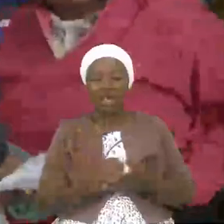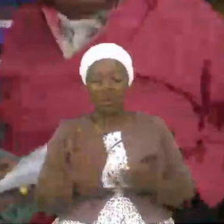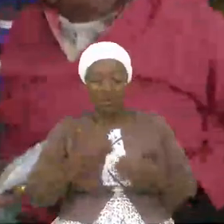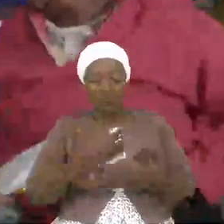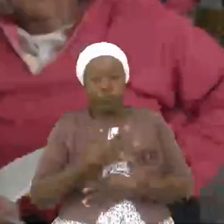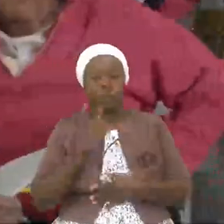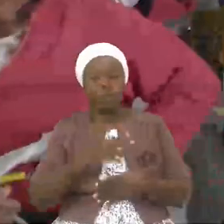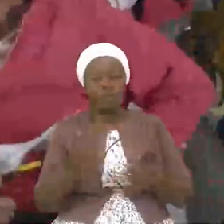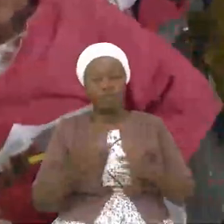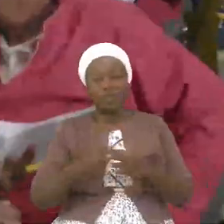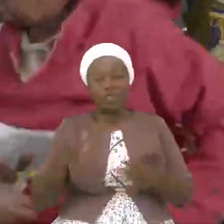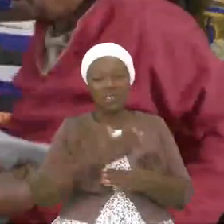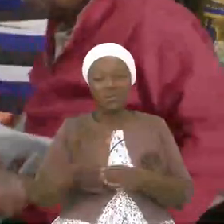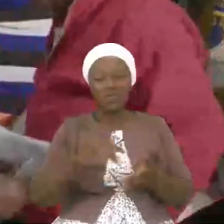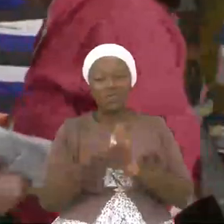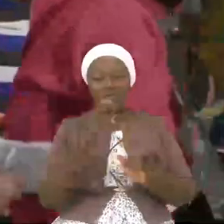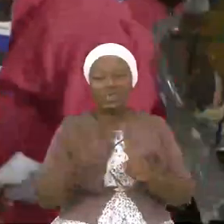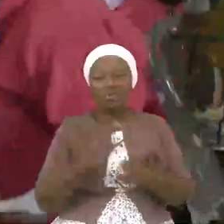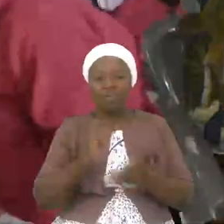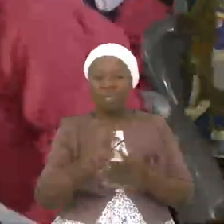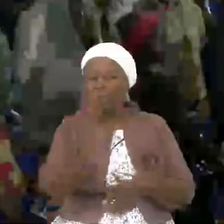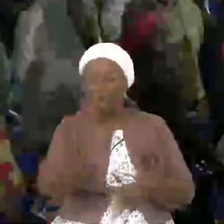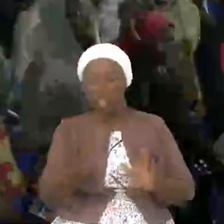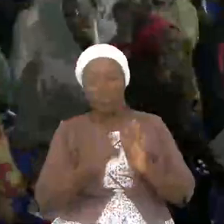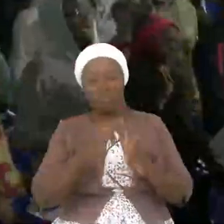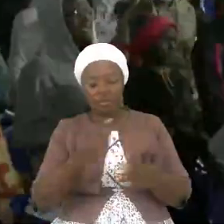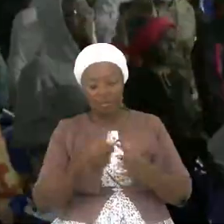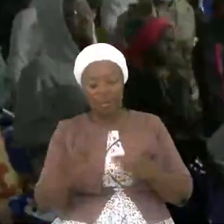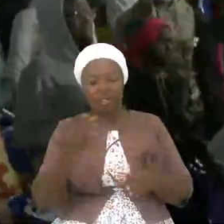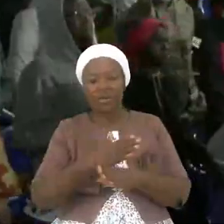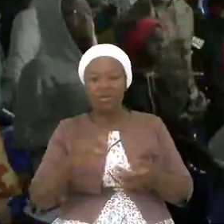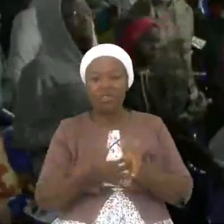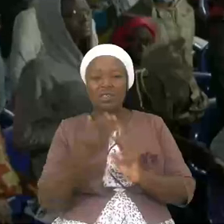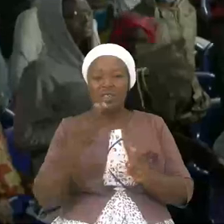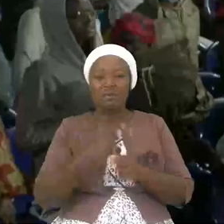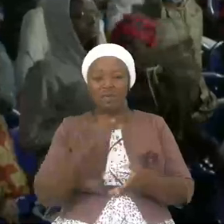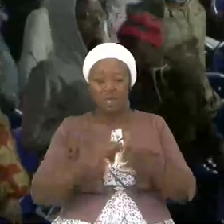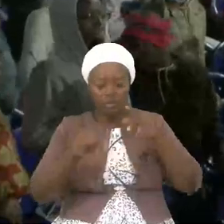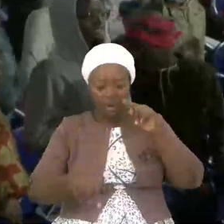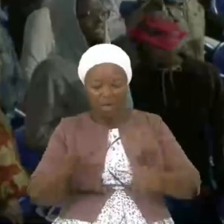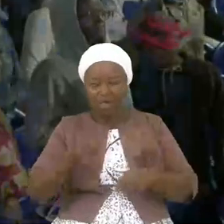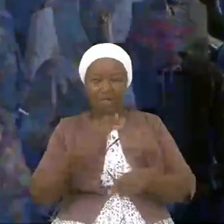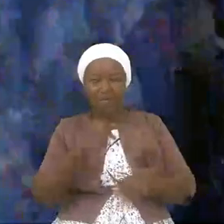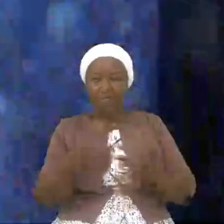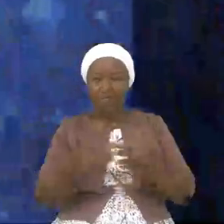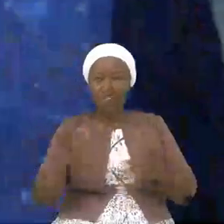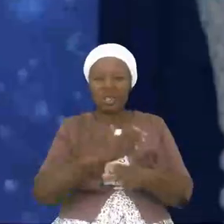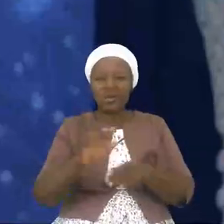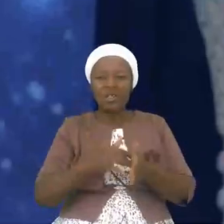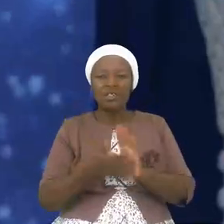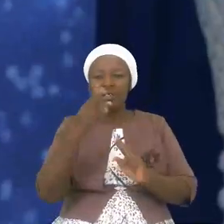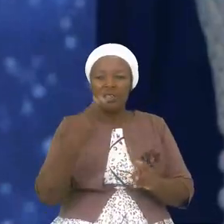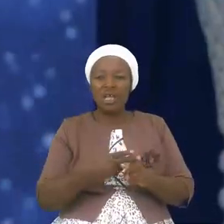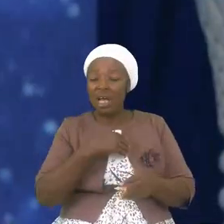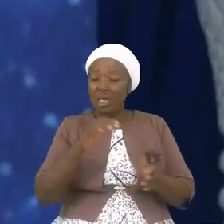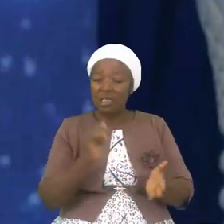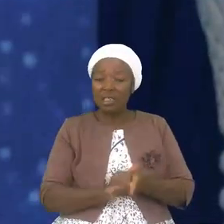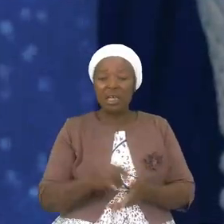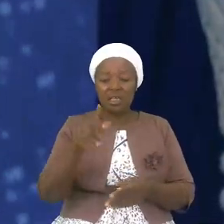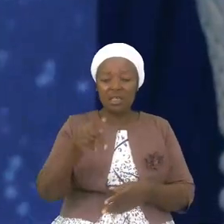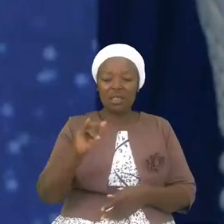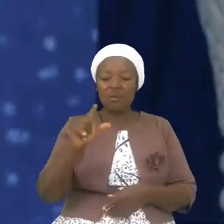Cette tumeur disparaîtra. Cet aveuglement disparaîtra. La paralysie disparaîtra.